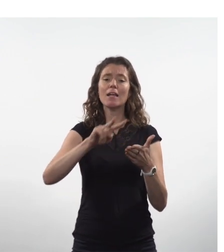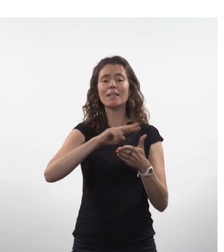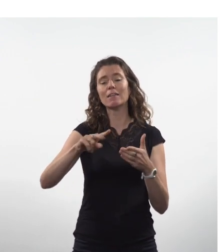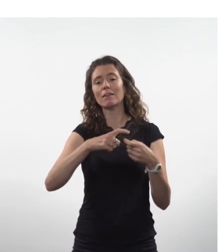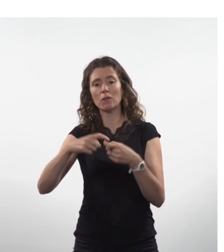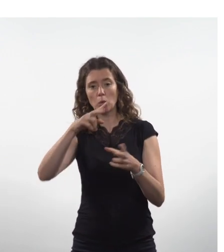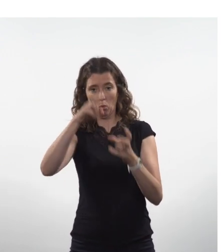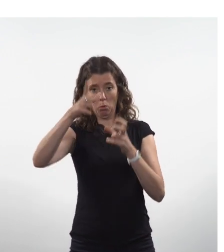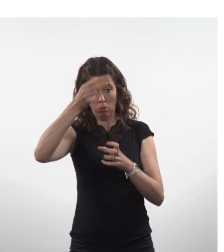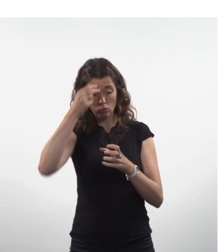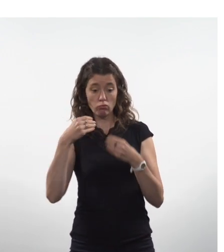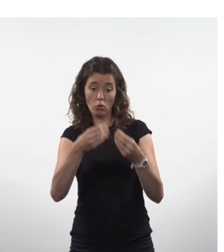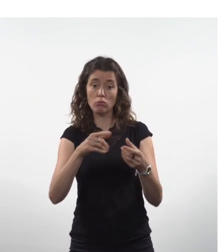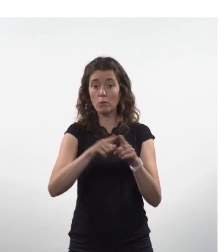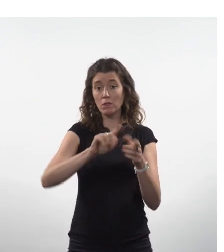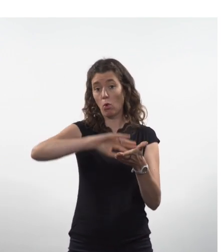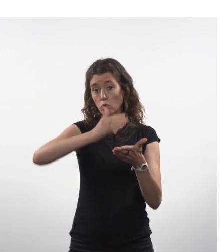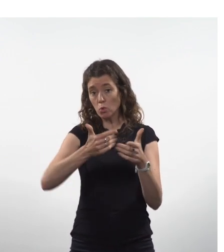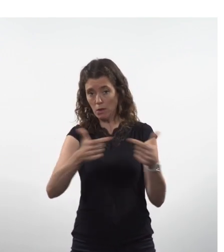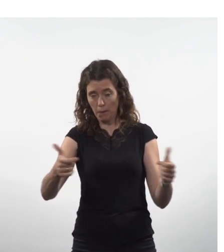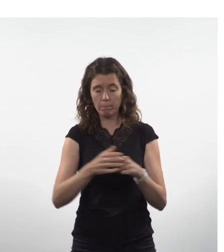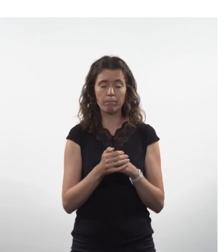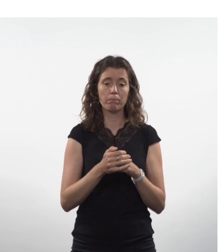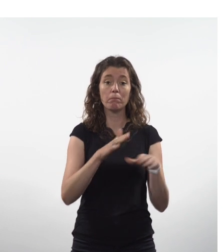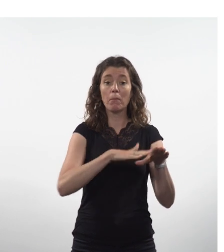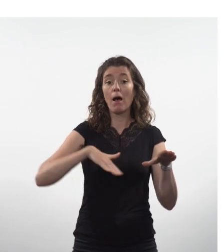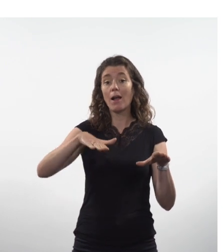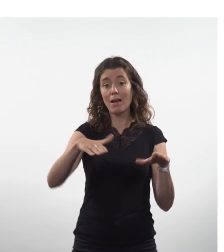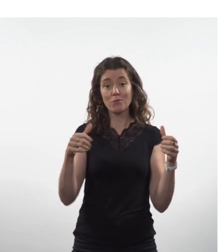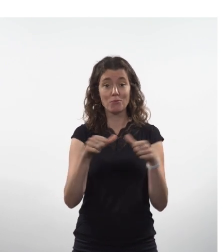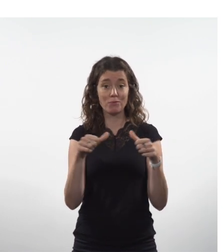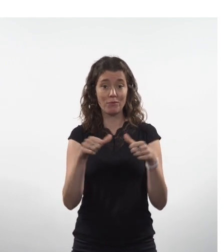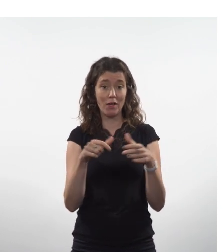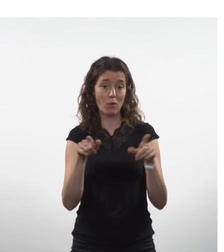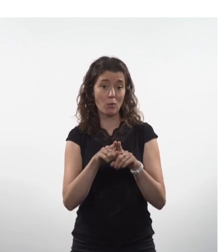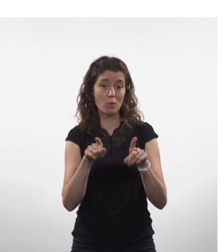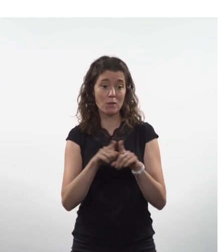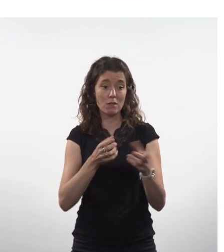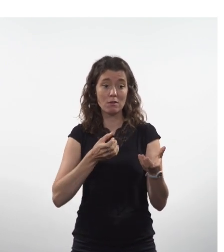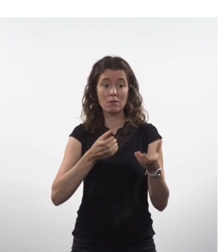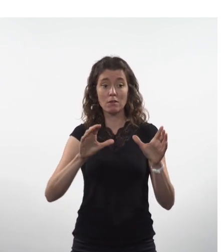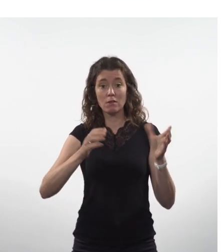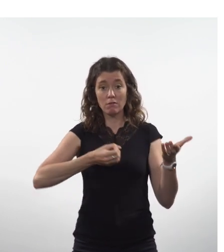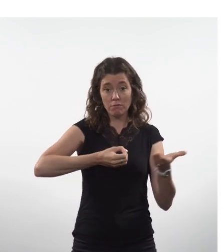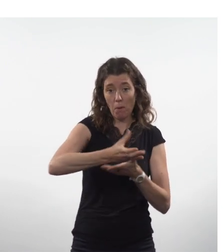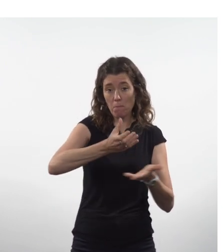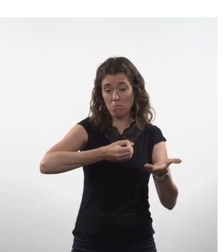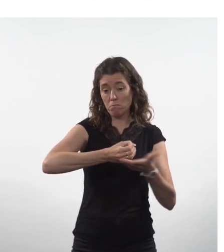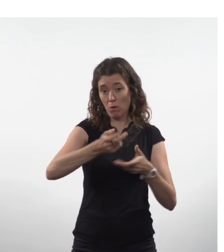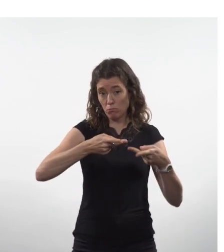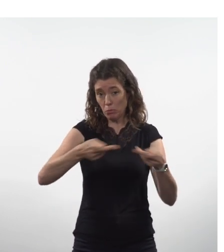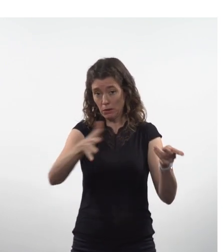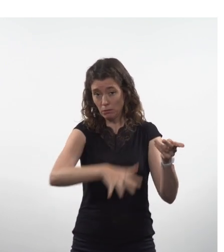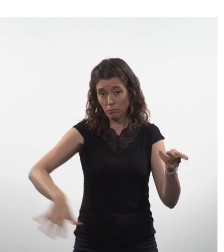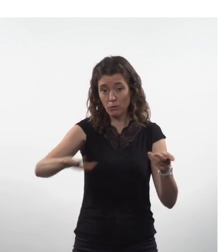ces personnes. Et en parallèle, on fait aussi former le grand public à travers